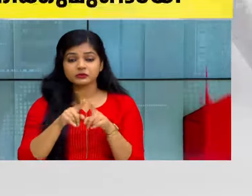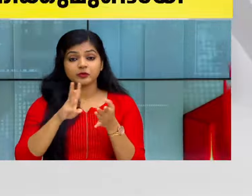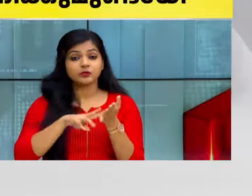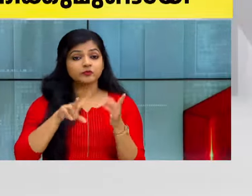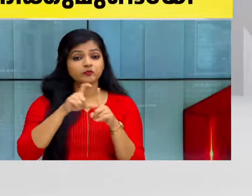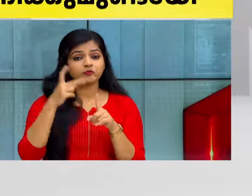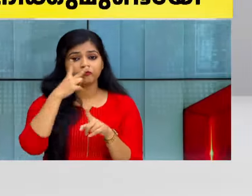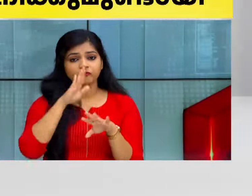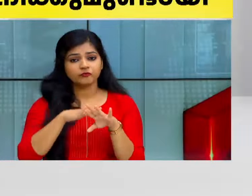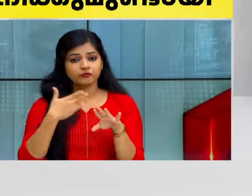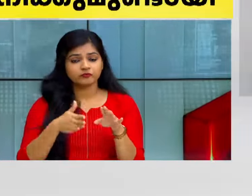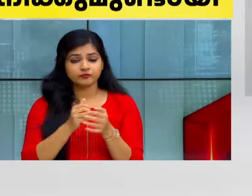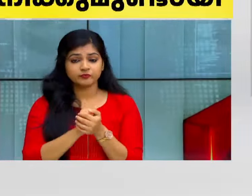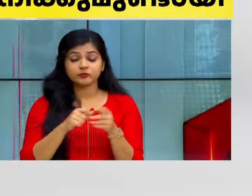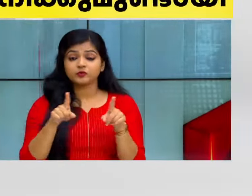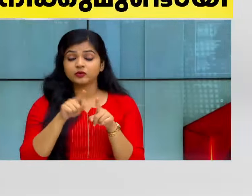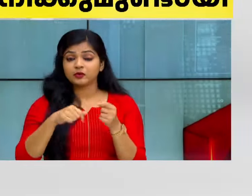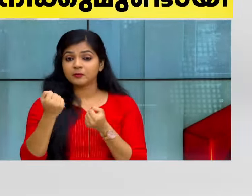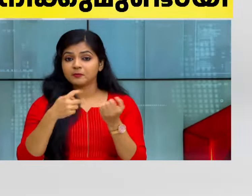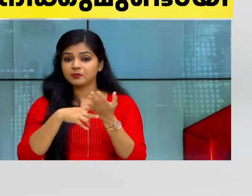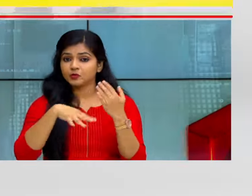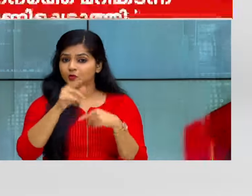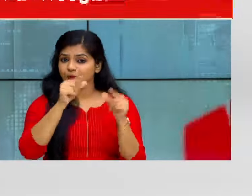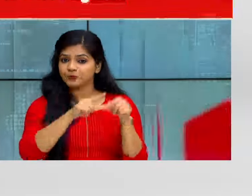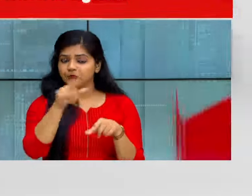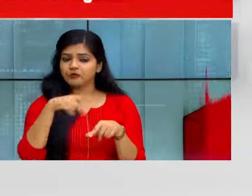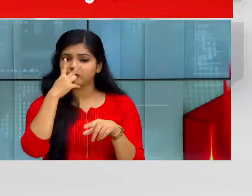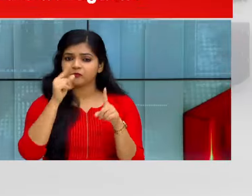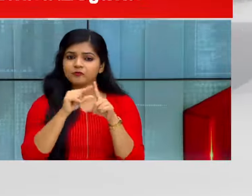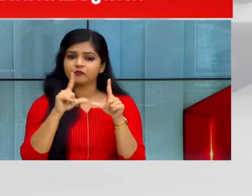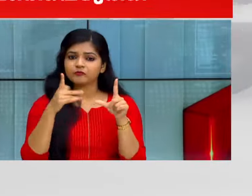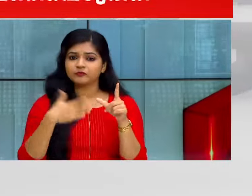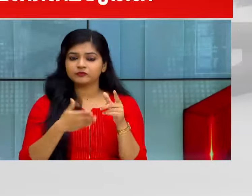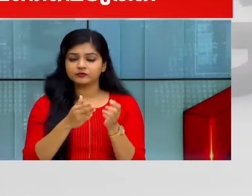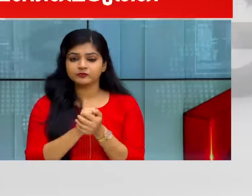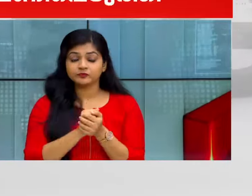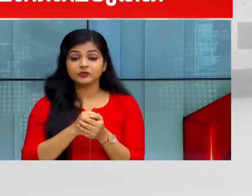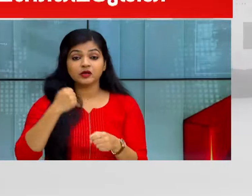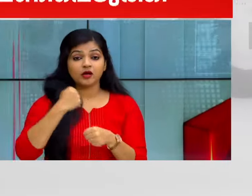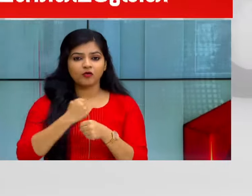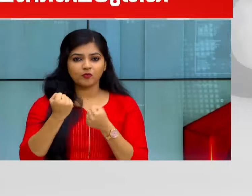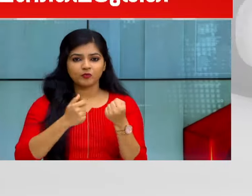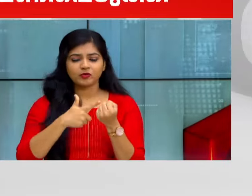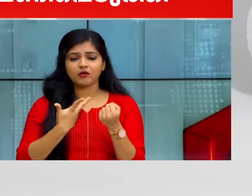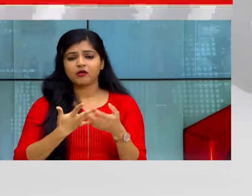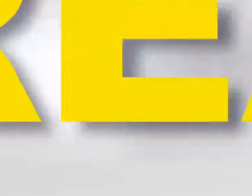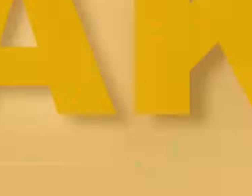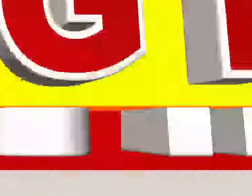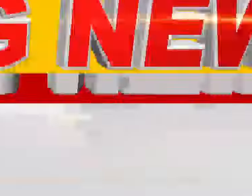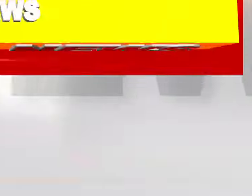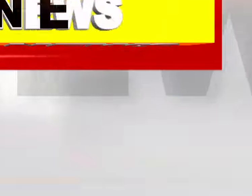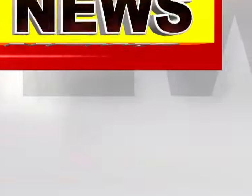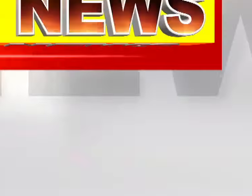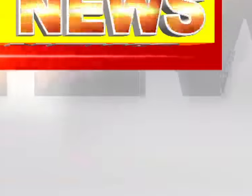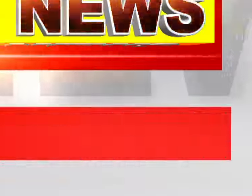ആൻഡ് ഓൾസോ ആ ബസ്സിലെ യാത്രക്കാരും കണ്ടതാണ് എസ്ആർടിസി ആയതുകൊണ്ട് അവർക്ക് എന്തും പറയാം അങ്ങനെ ഒരു